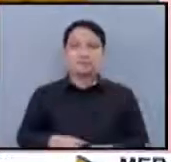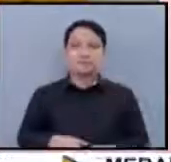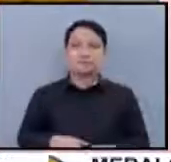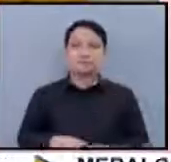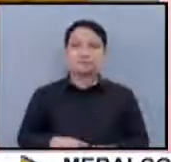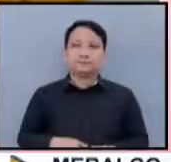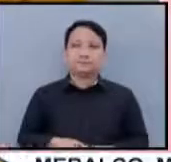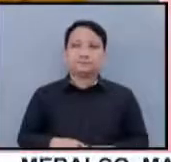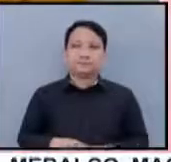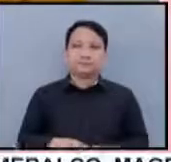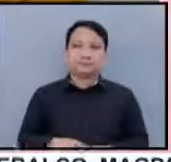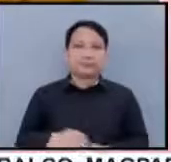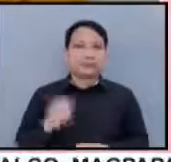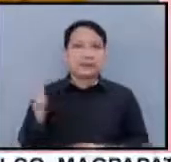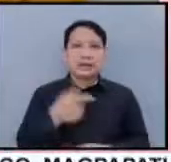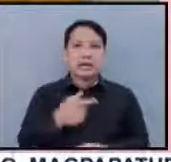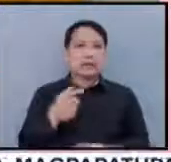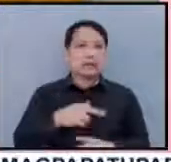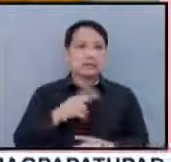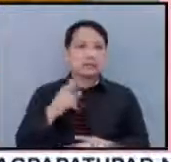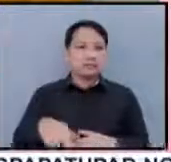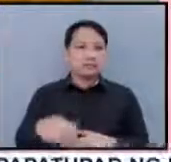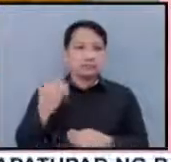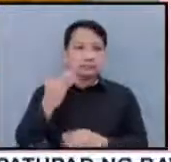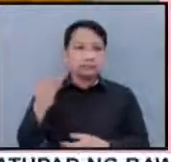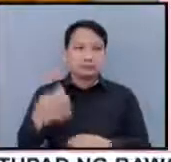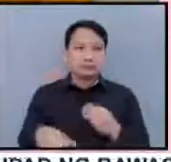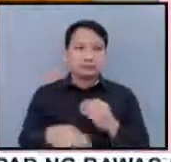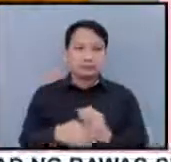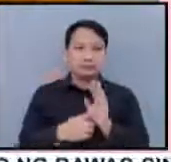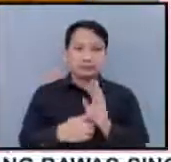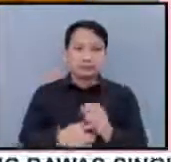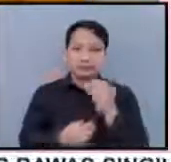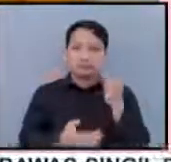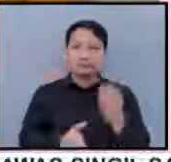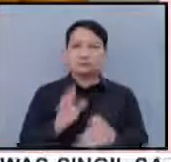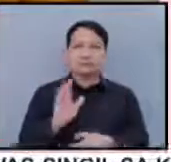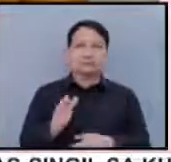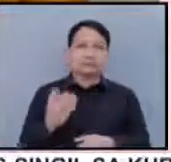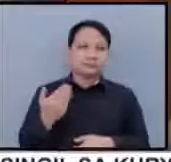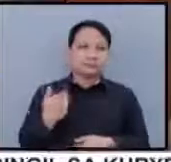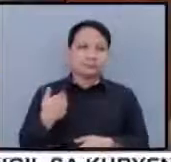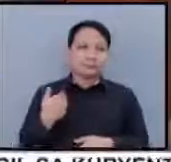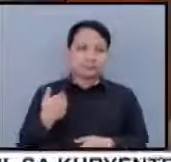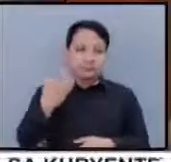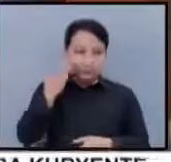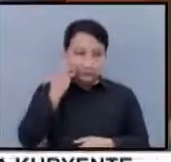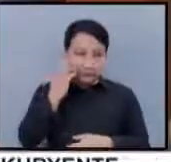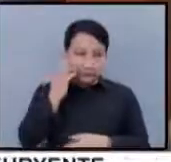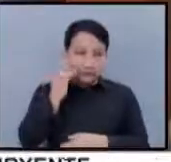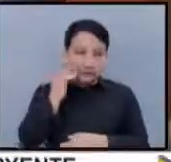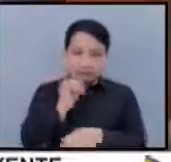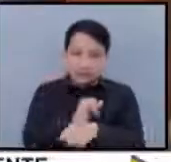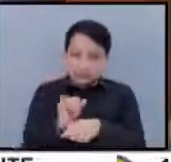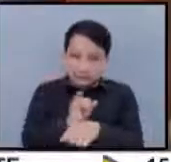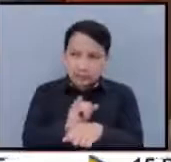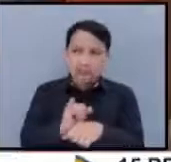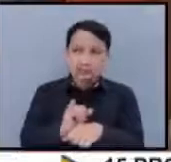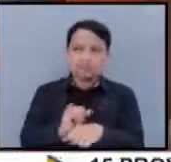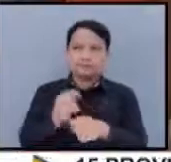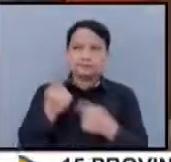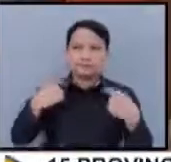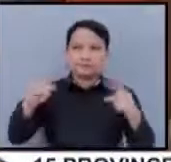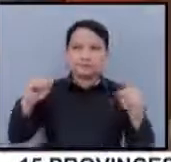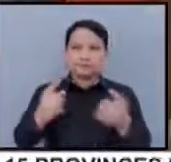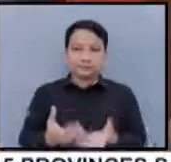nagbunga lahat. Kaya talagang naniniwala kami na pag may tiyaga, palaging may nilaga. Ano, talagang yung nilaga ngayon, ginto pa